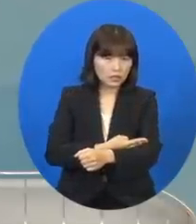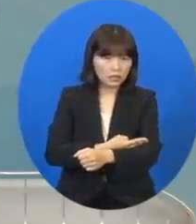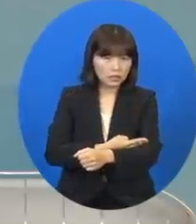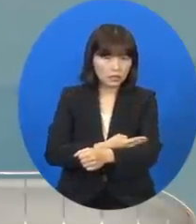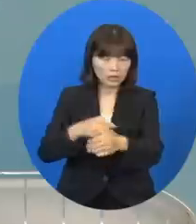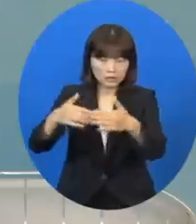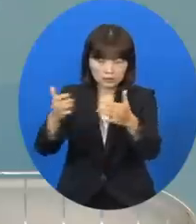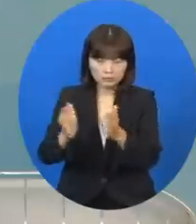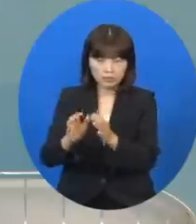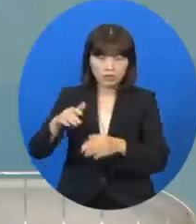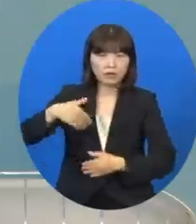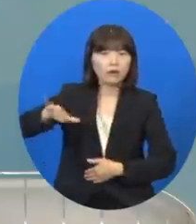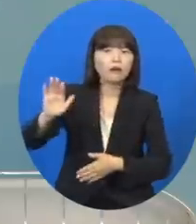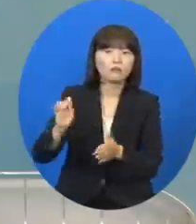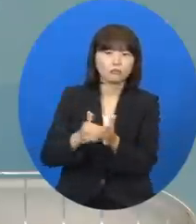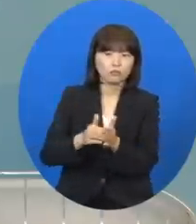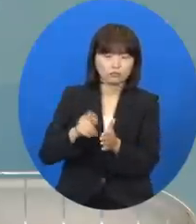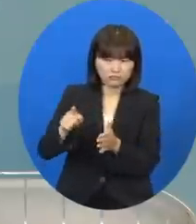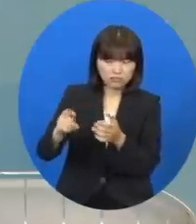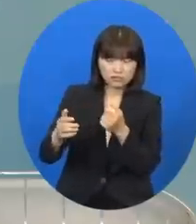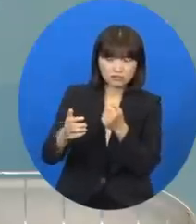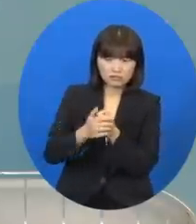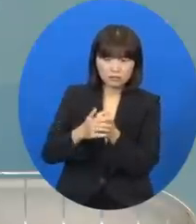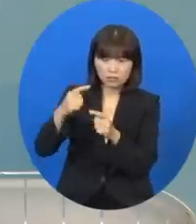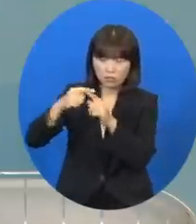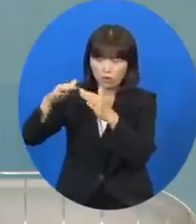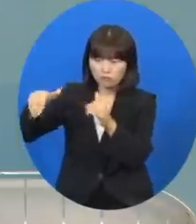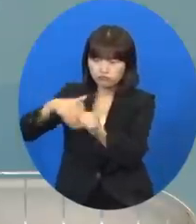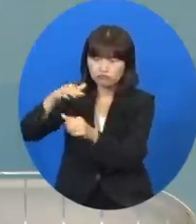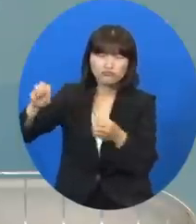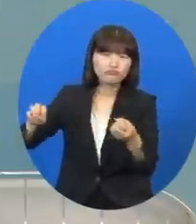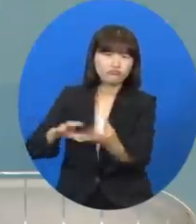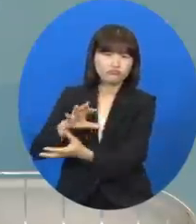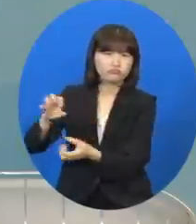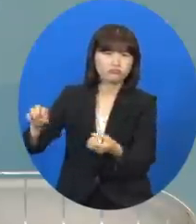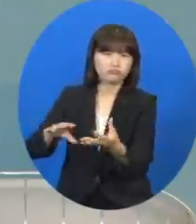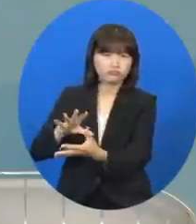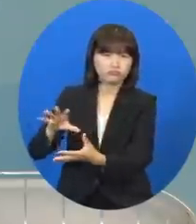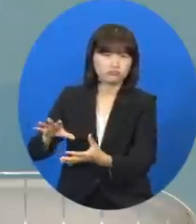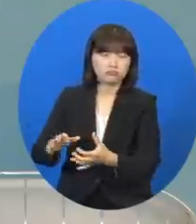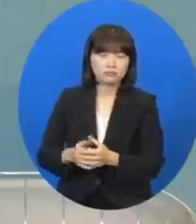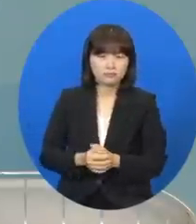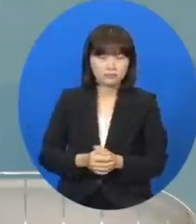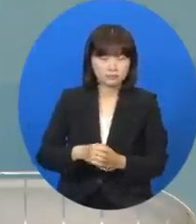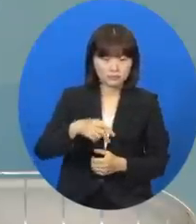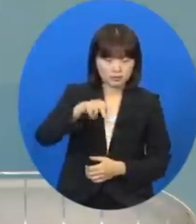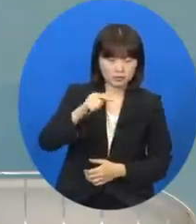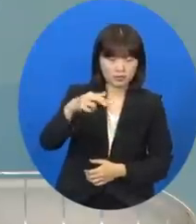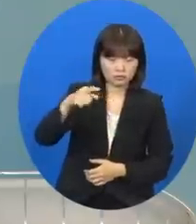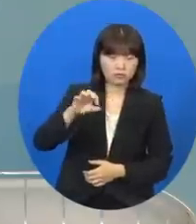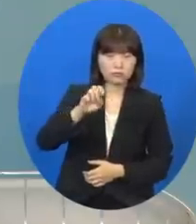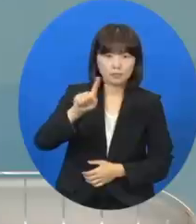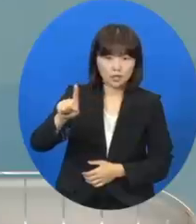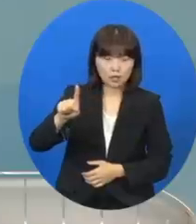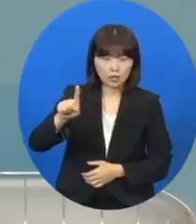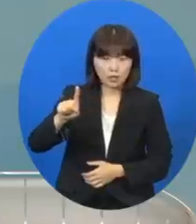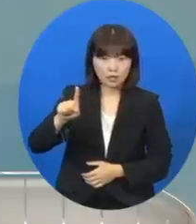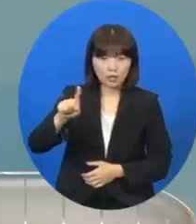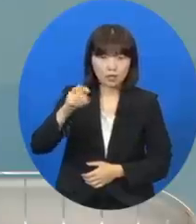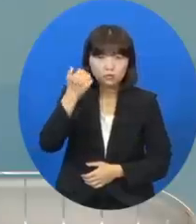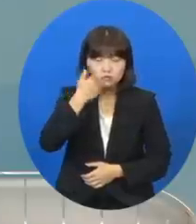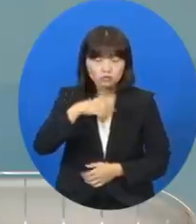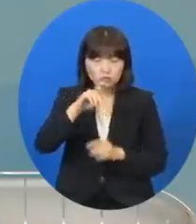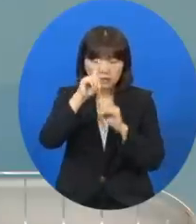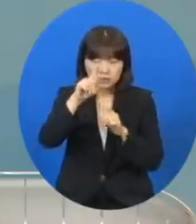가버렸다는, 그로 인해서 아주 뒤숭숭한 분위기였다는 거예요. 이 산중파는 이현필이라는 사람이 이끄는